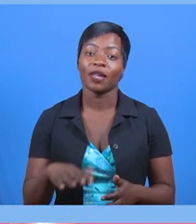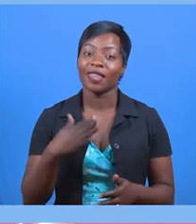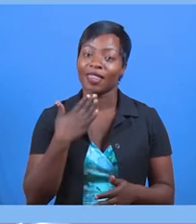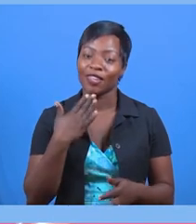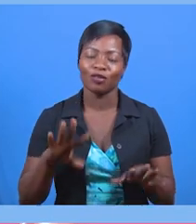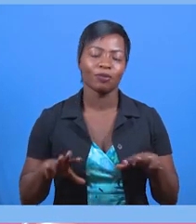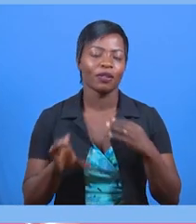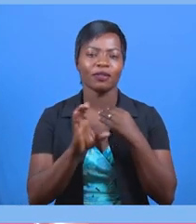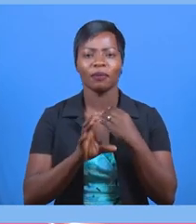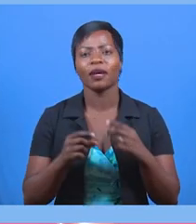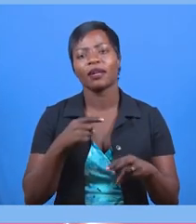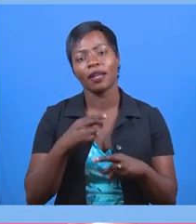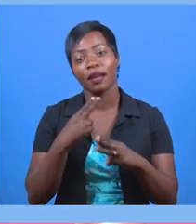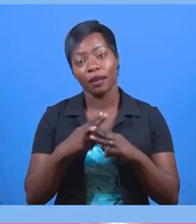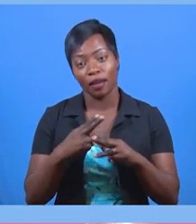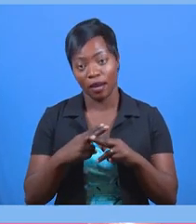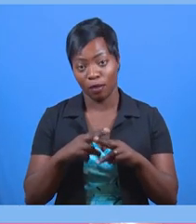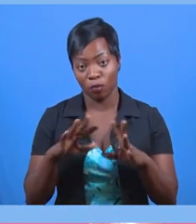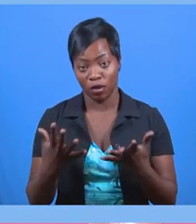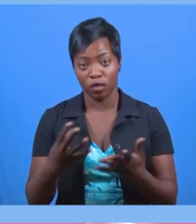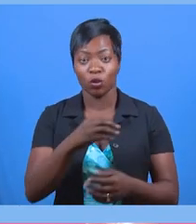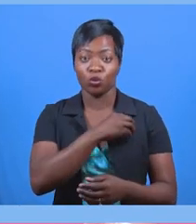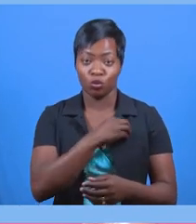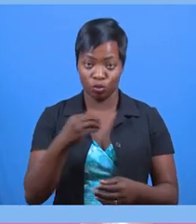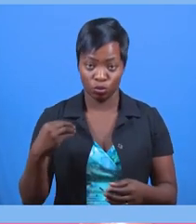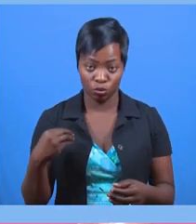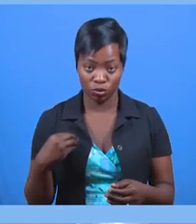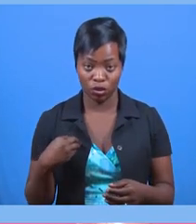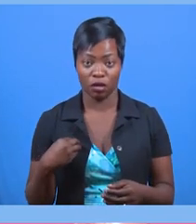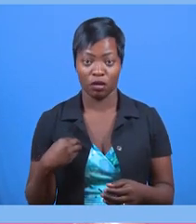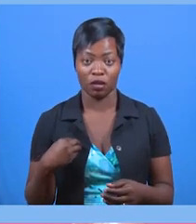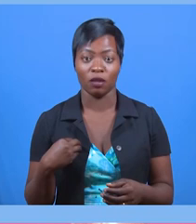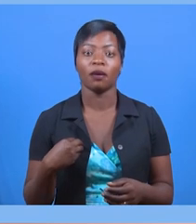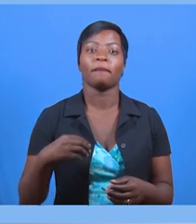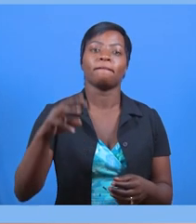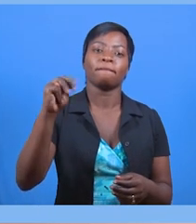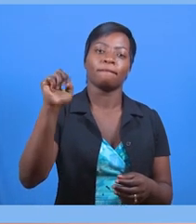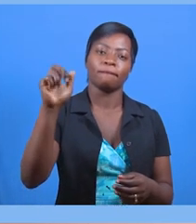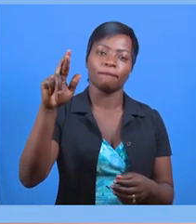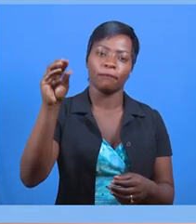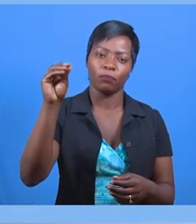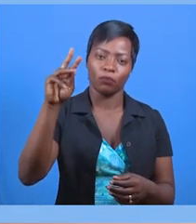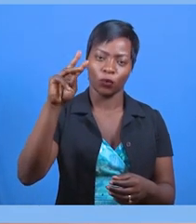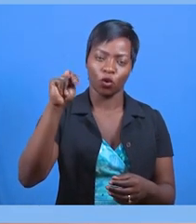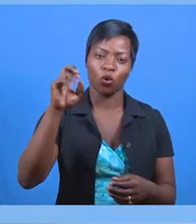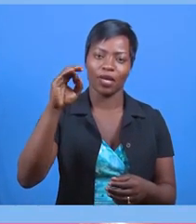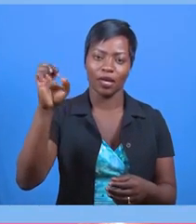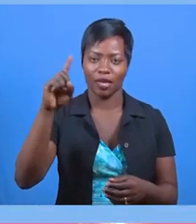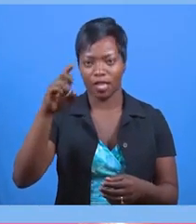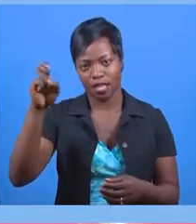Tinotenda Mai Chisamba. Ini ndinoitwa Chiremba, Rejmo Marongedze,